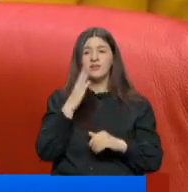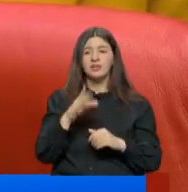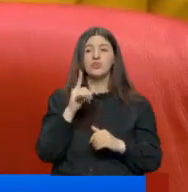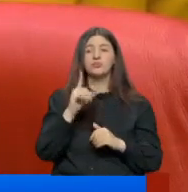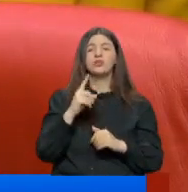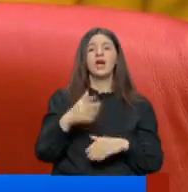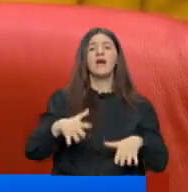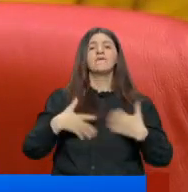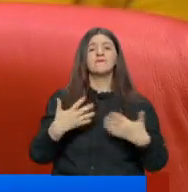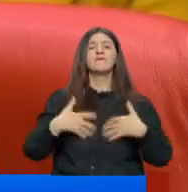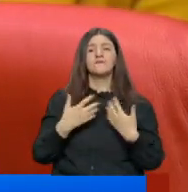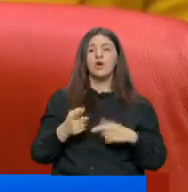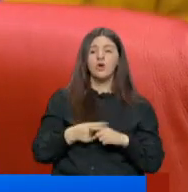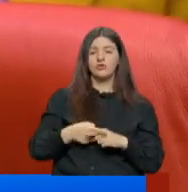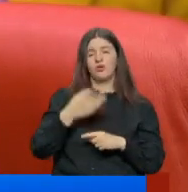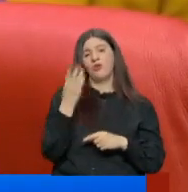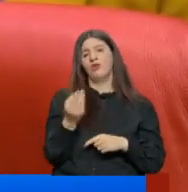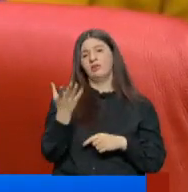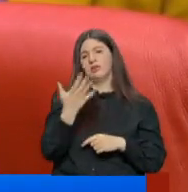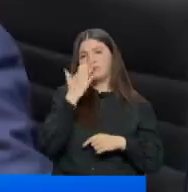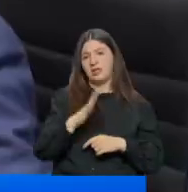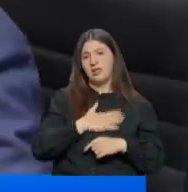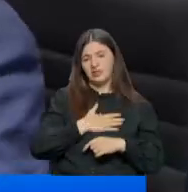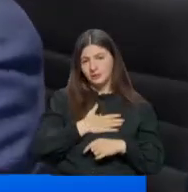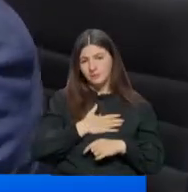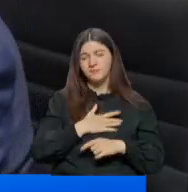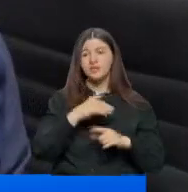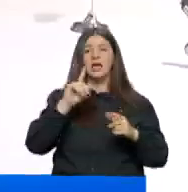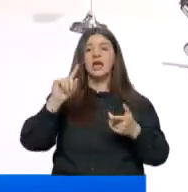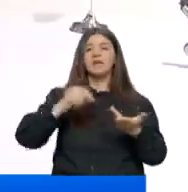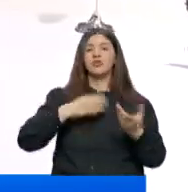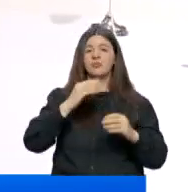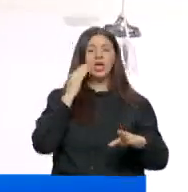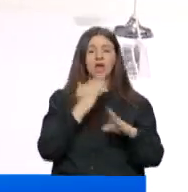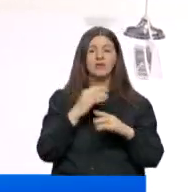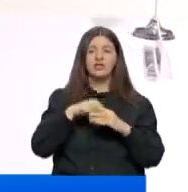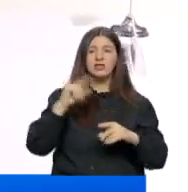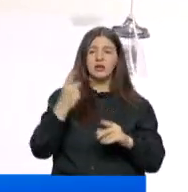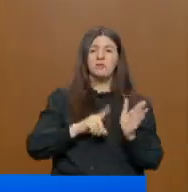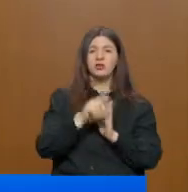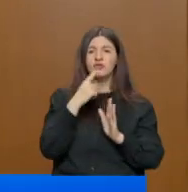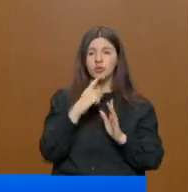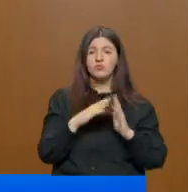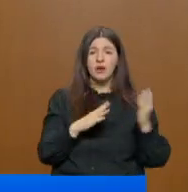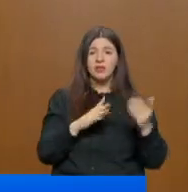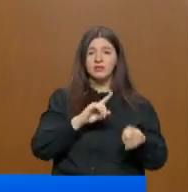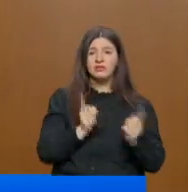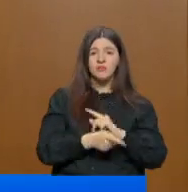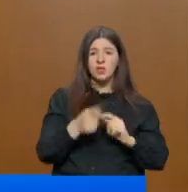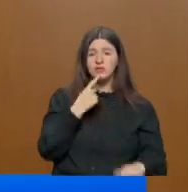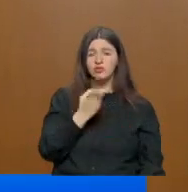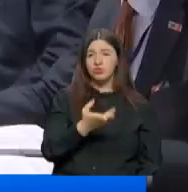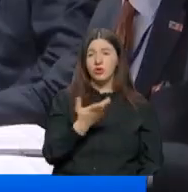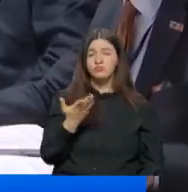bu sevince ortak olmasını beklerdik. İktidar imzalanan muhtıra için başarı diyor. Muhalefet tam aksini